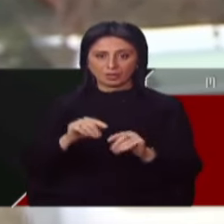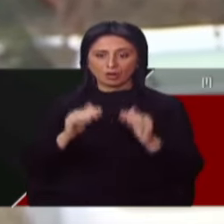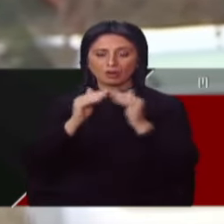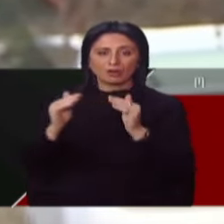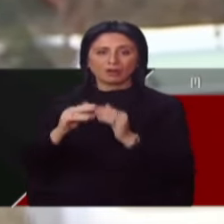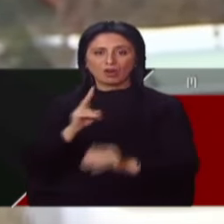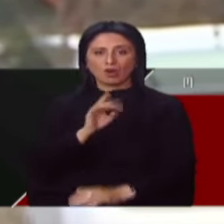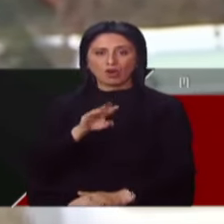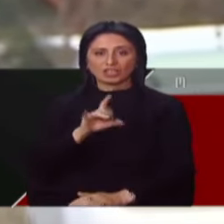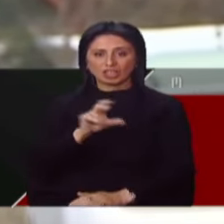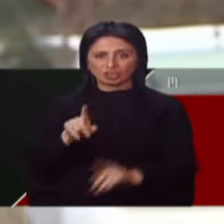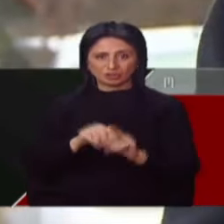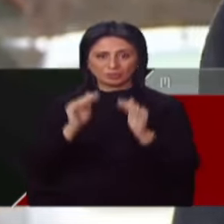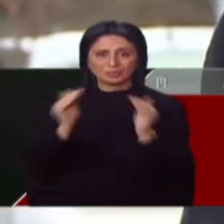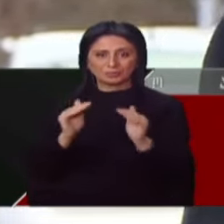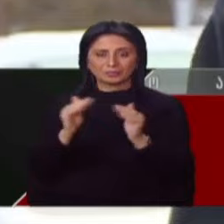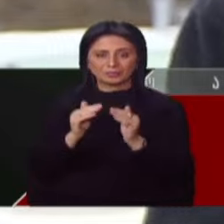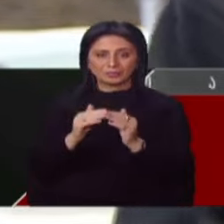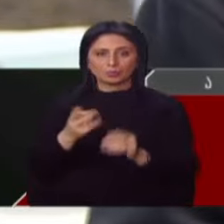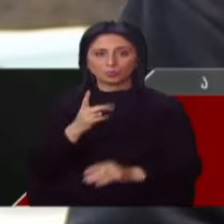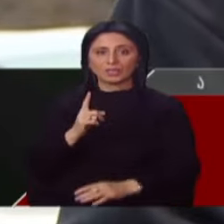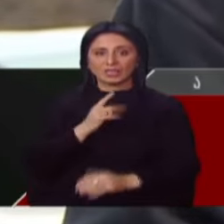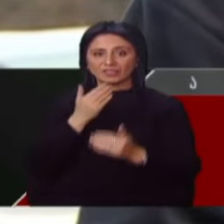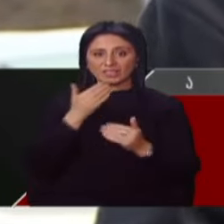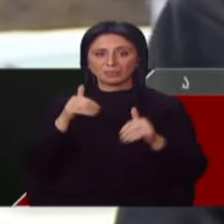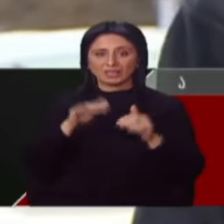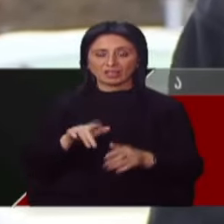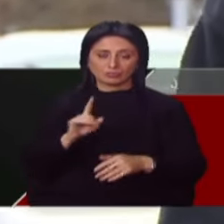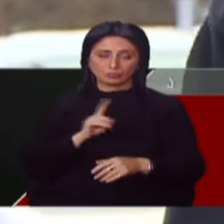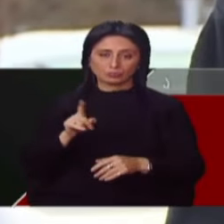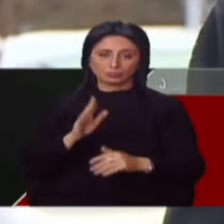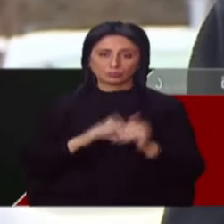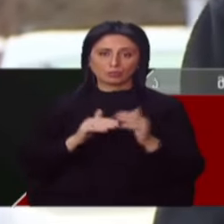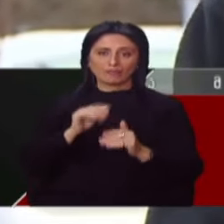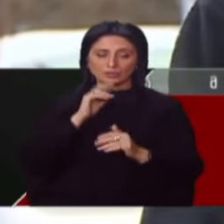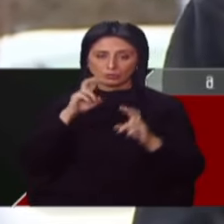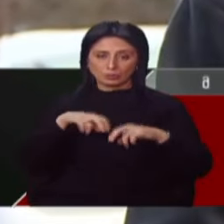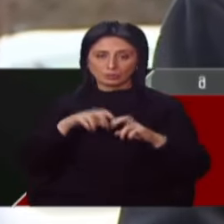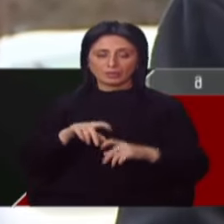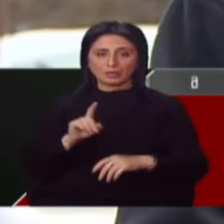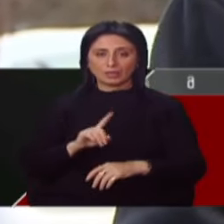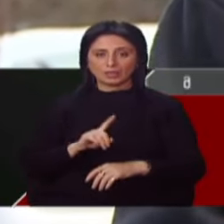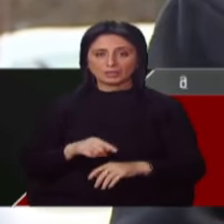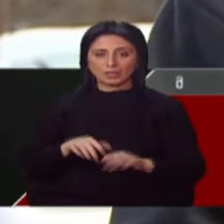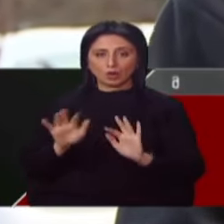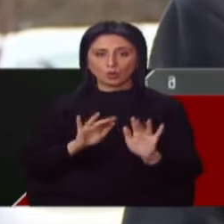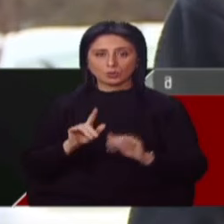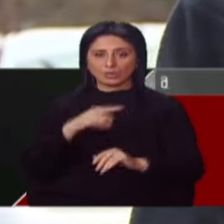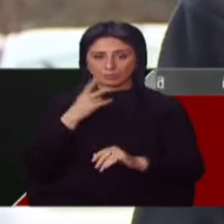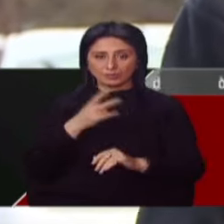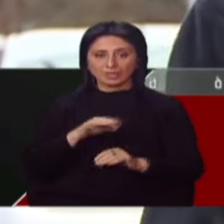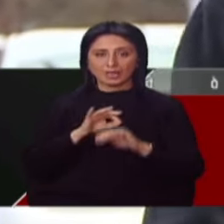კოტეჯების ტერიტორიას მთლიანად. ჩვენ უნდა დაველოდოთ საბოლოო დასკვნის მომზადებას. გარკვეული ღონისძიებები, რა თქმა